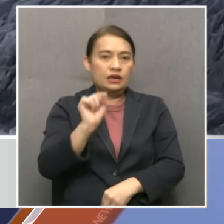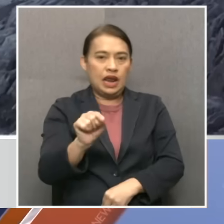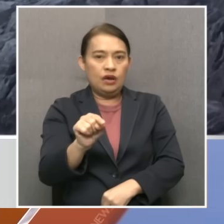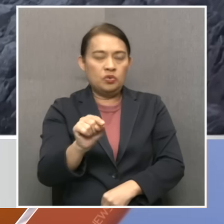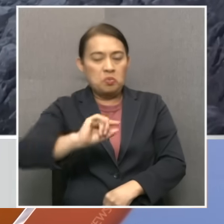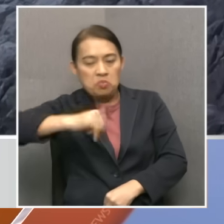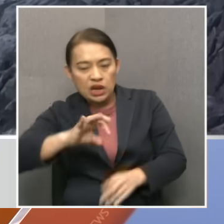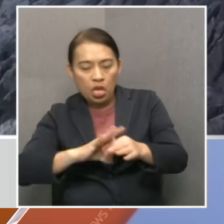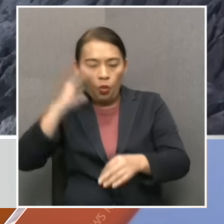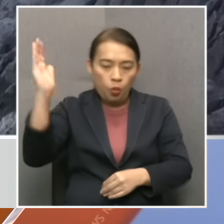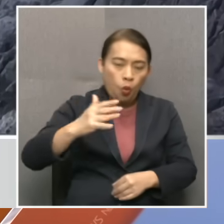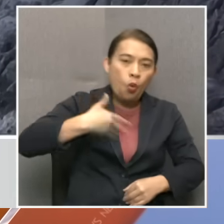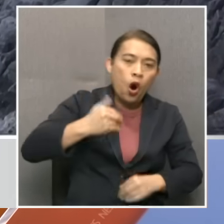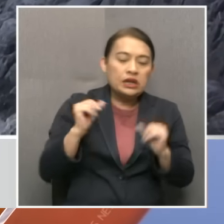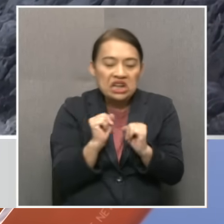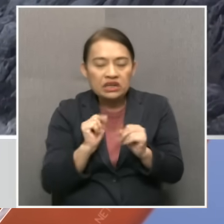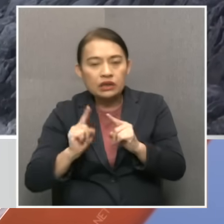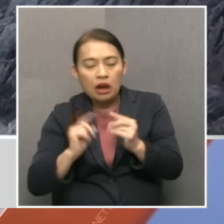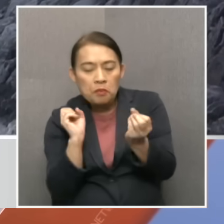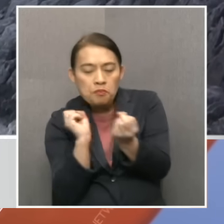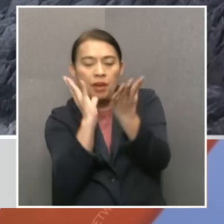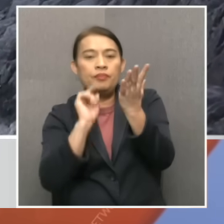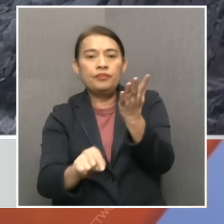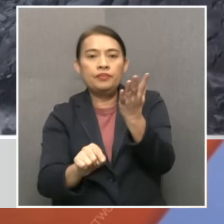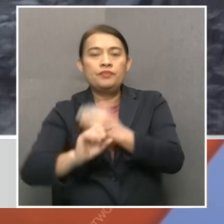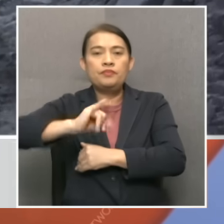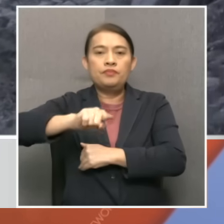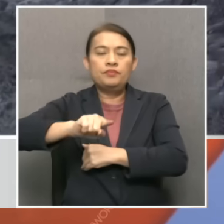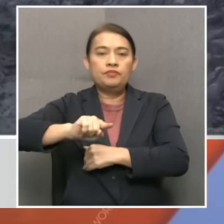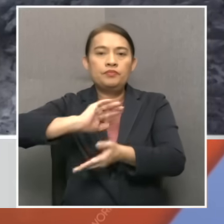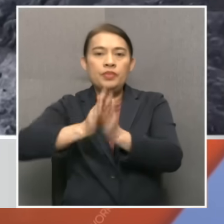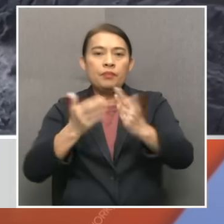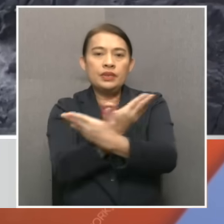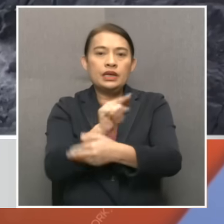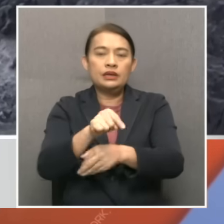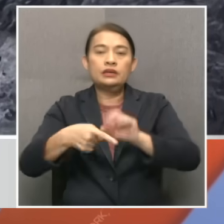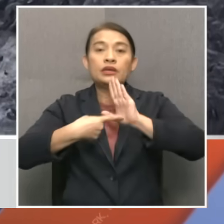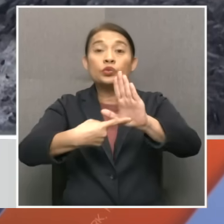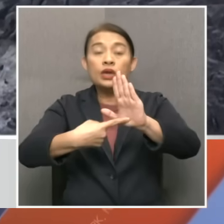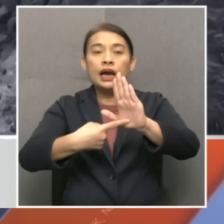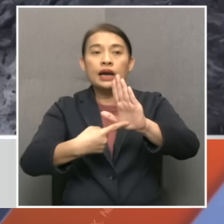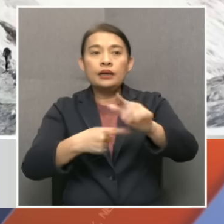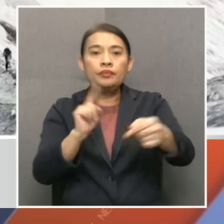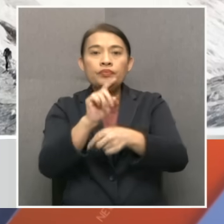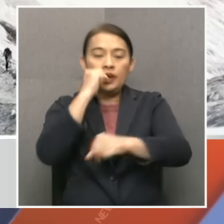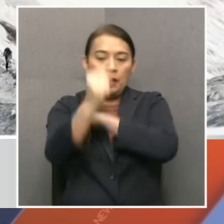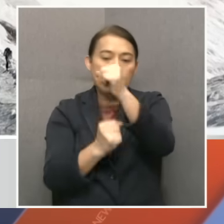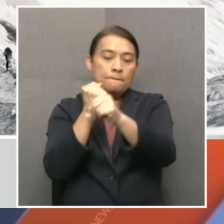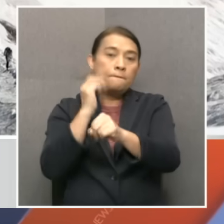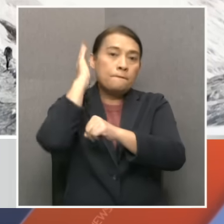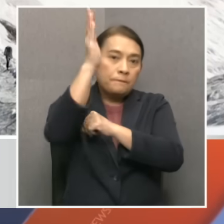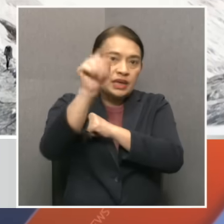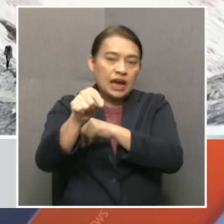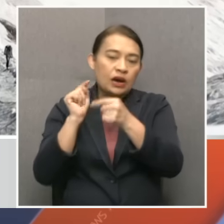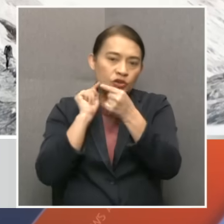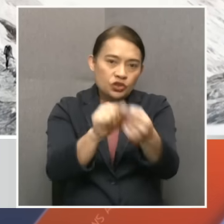รวนมากขึ้นนะครับเพราะฉะนั้นภายใต้สถานการณ์แปรปรวนเนี่ยเช่นอย่างกรณีปีเอลนีโนเนี่ยนะครับปีหน้าก็จะเป็นเอลนีโนต่อเนื่องเนี่